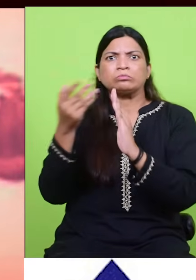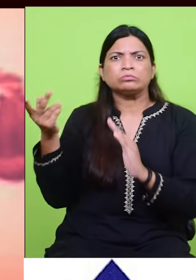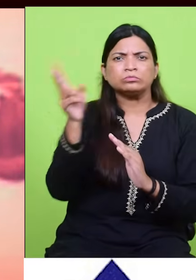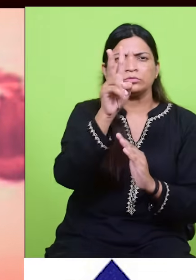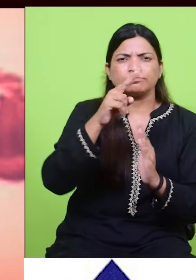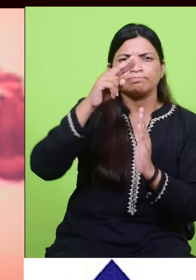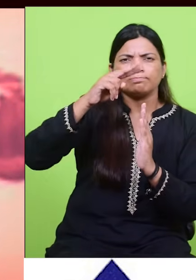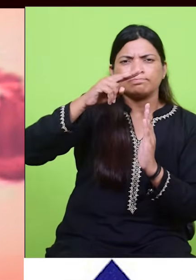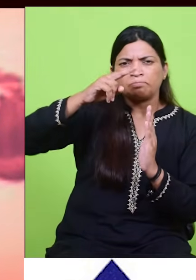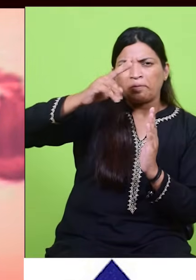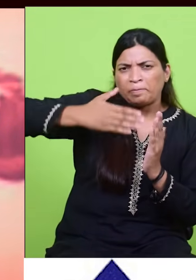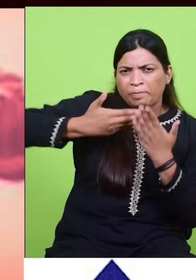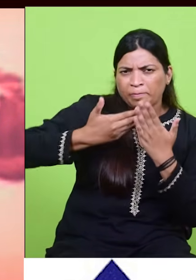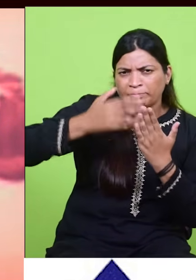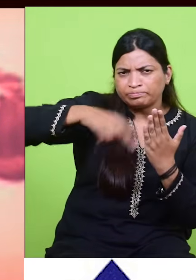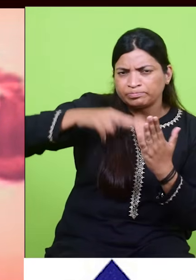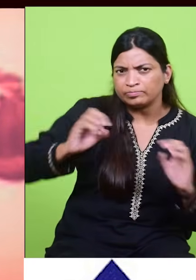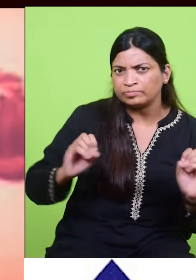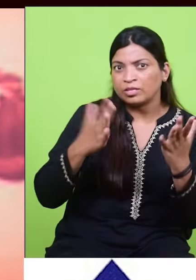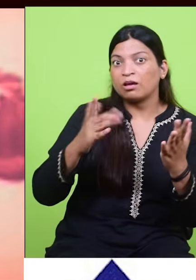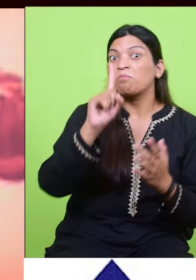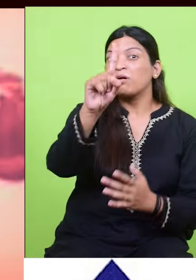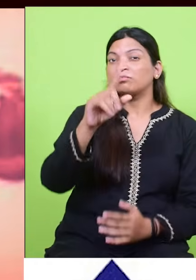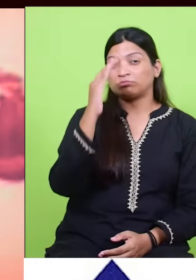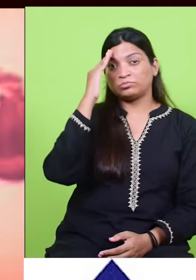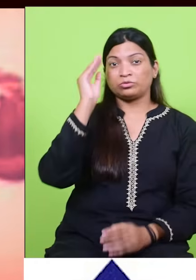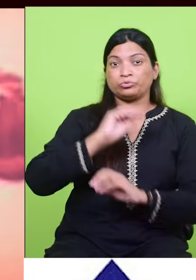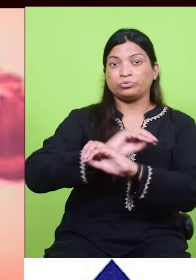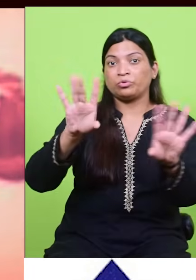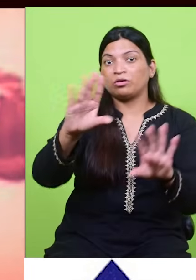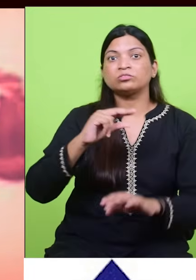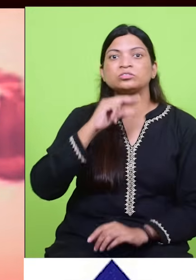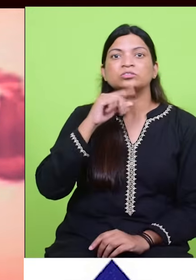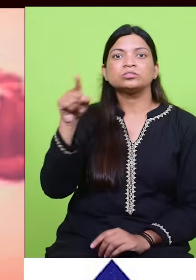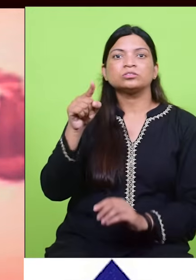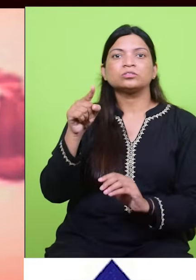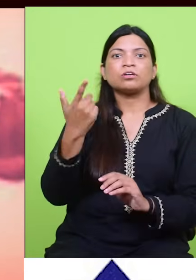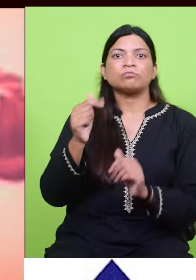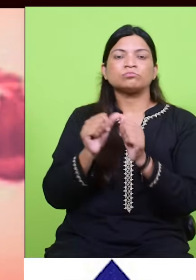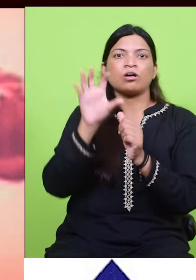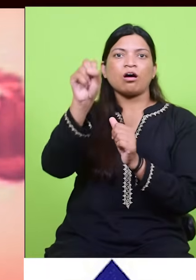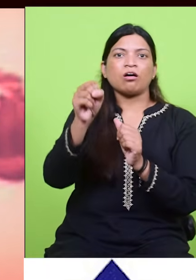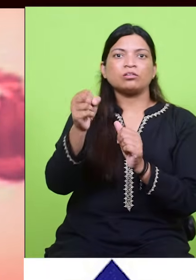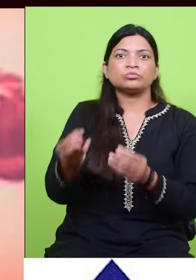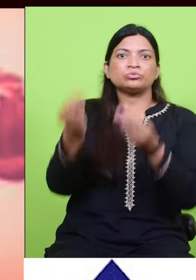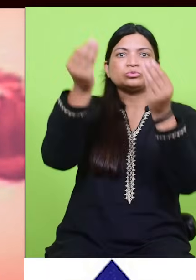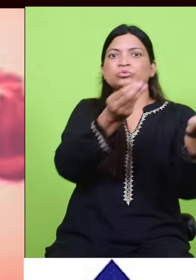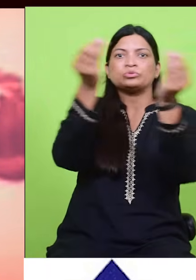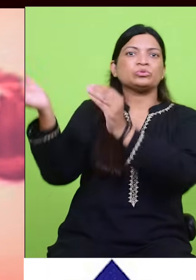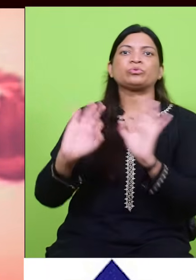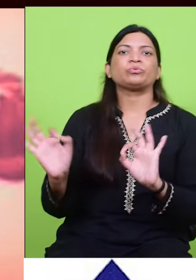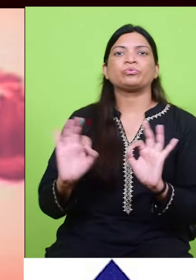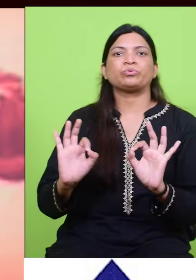बताऊं, डेफ ब्लाइंड होने से गुरदीप को कोई ऐसा फैसिलिटी एक्स्ट्रा नहीं मिली थी जो डेफ लोगों को नॉर्मली मिलती है कि